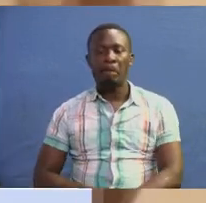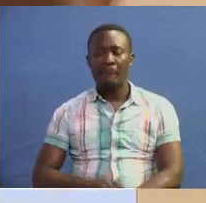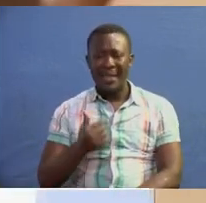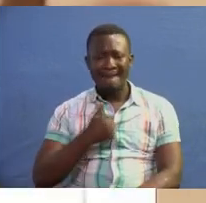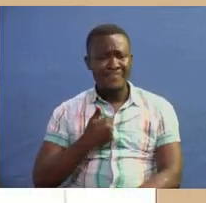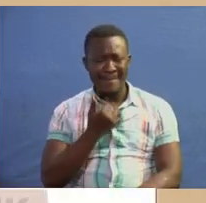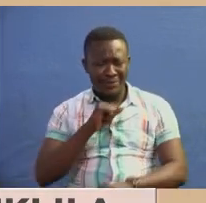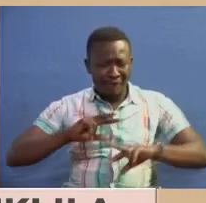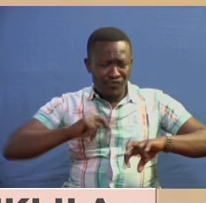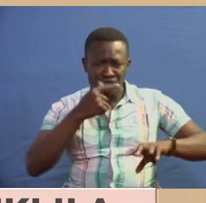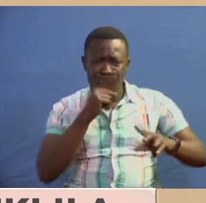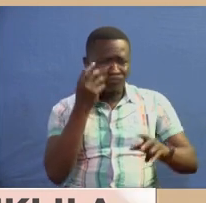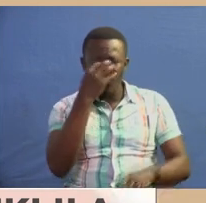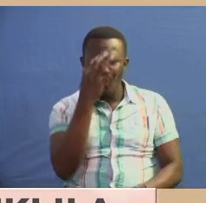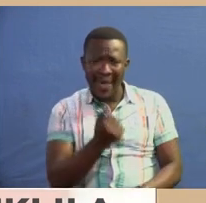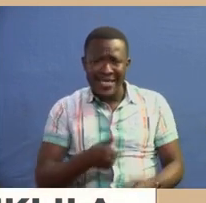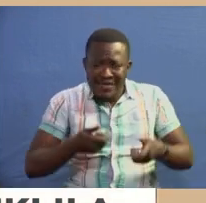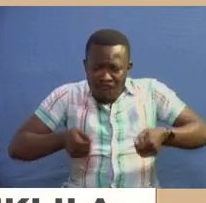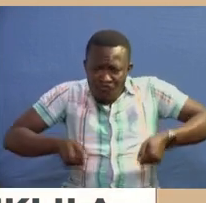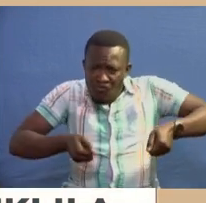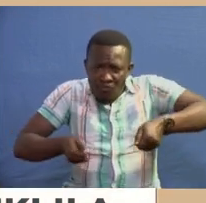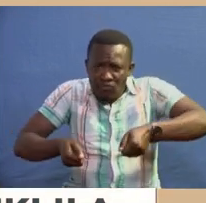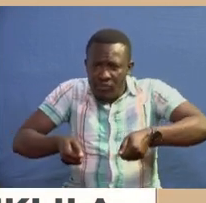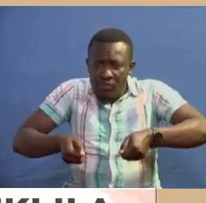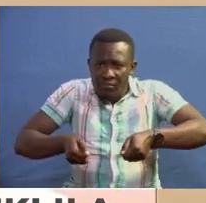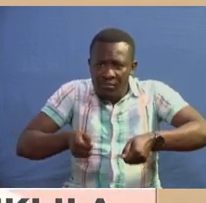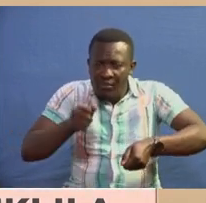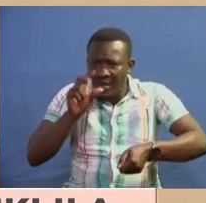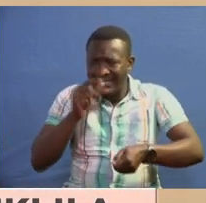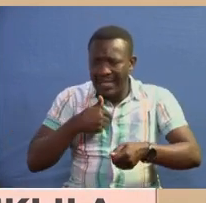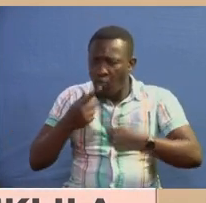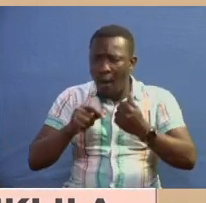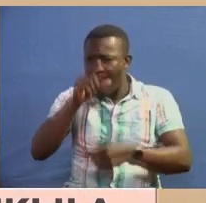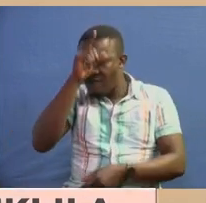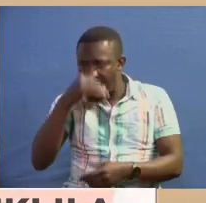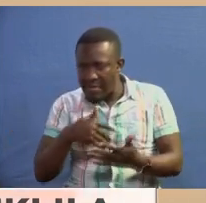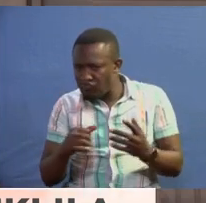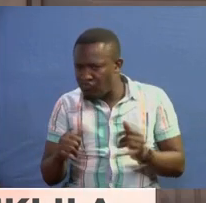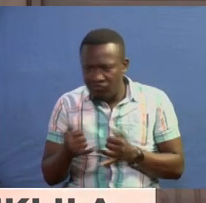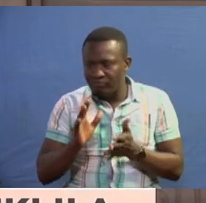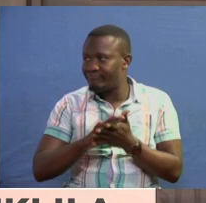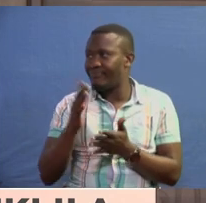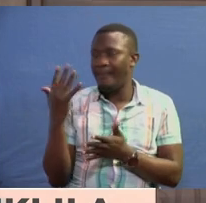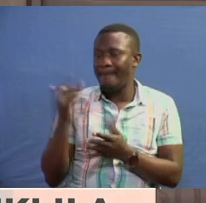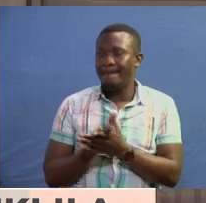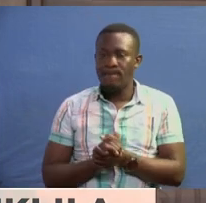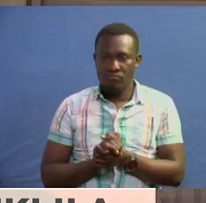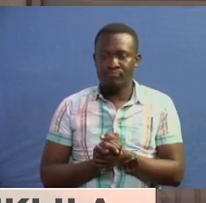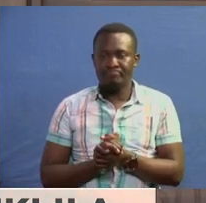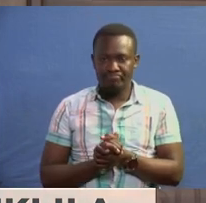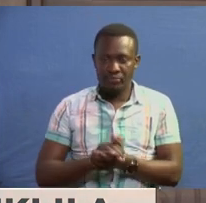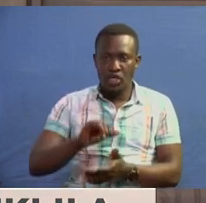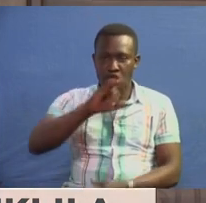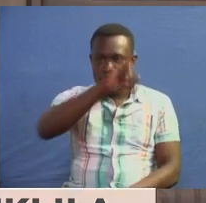Mimi nikamtafute atanipa nini? Wilbaro. Nilipeleka Wilbaro mimi la kimtaani la kucheza nalo zamani. The Honorable